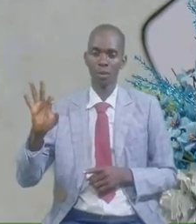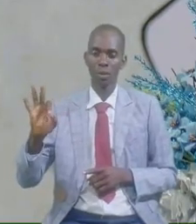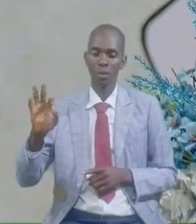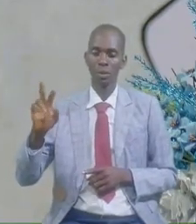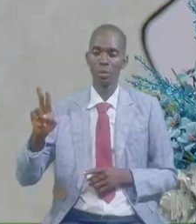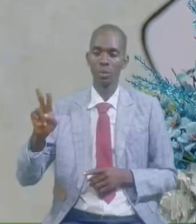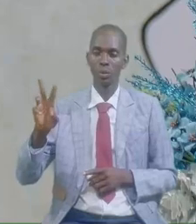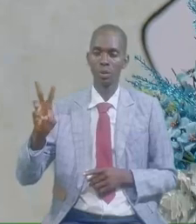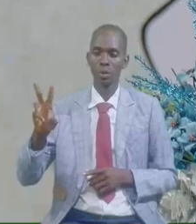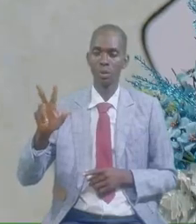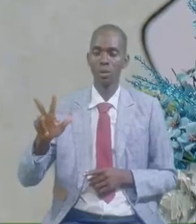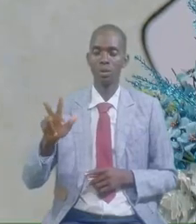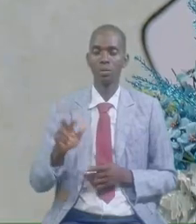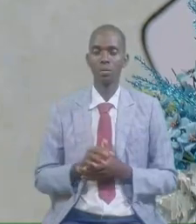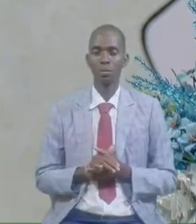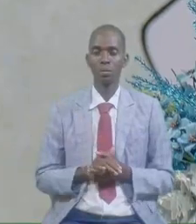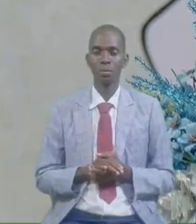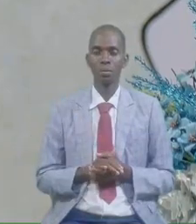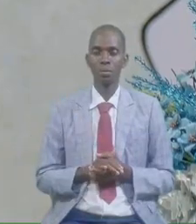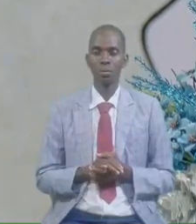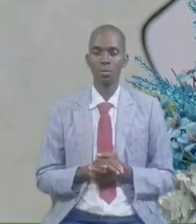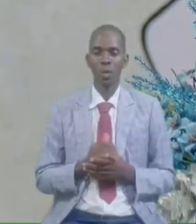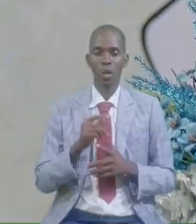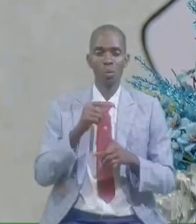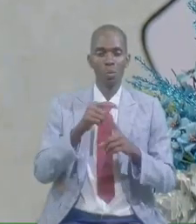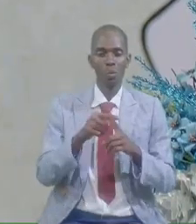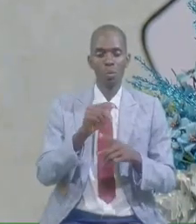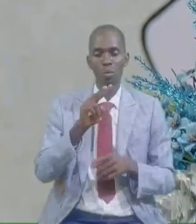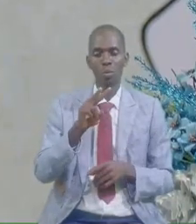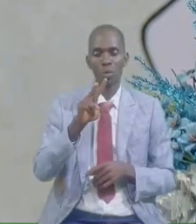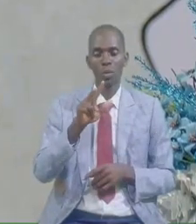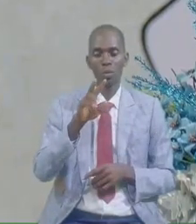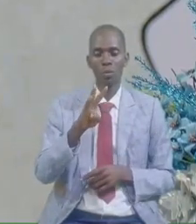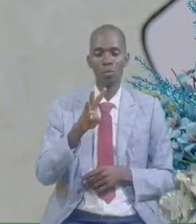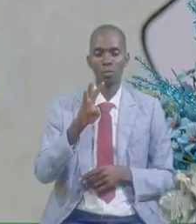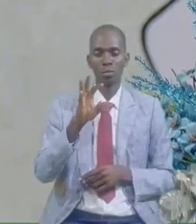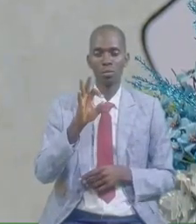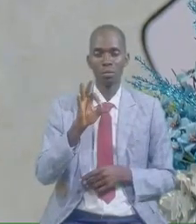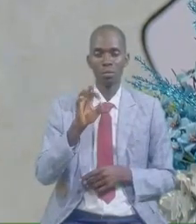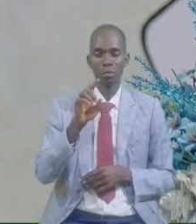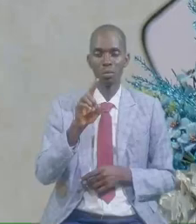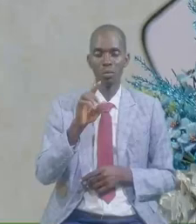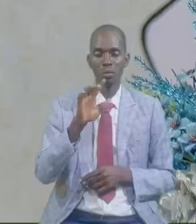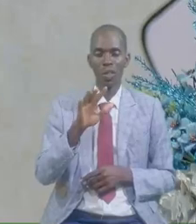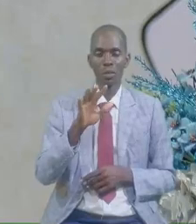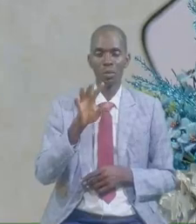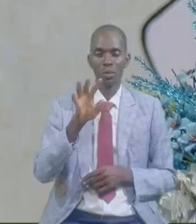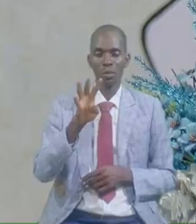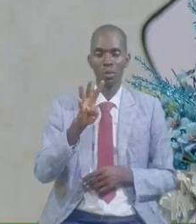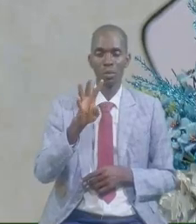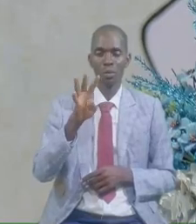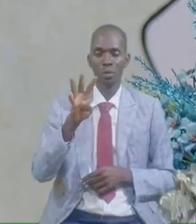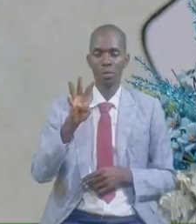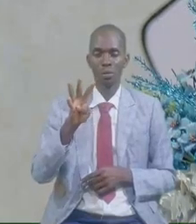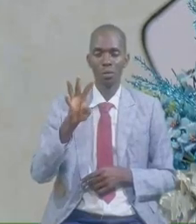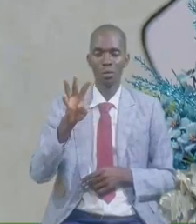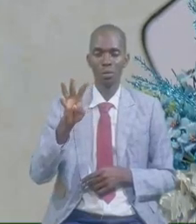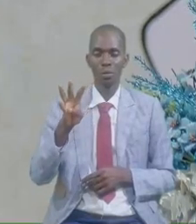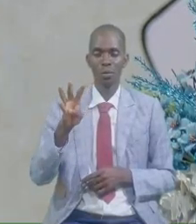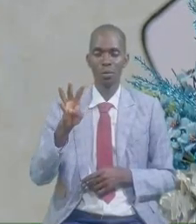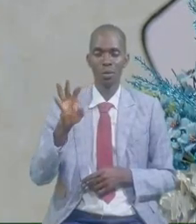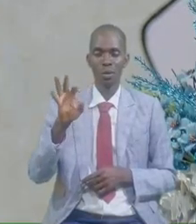Plus 234 91 54 44 92 63.